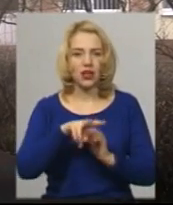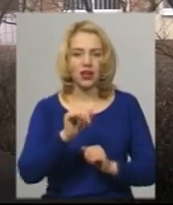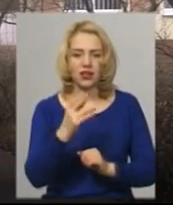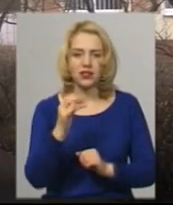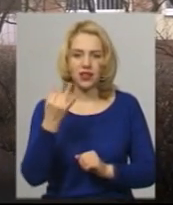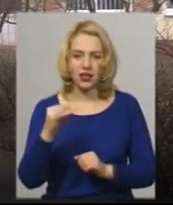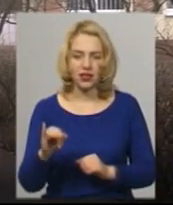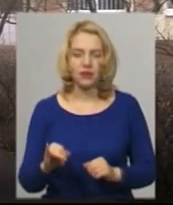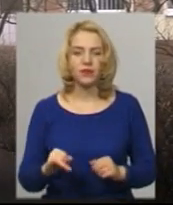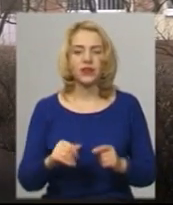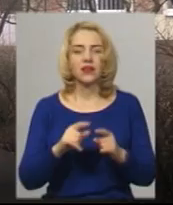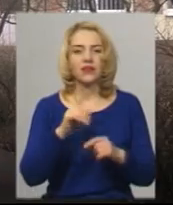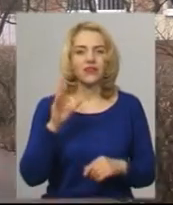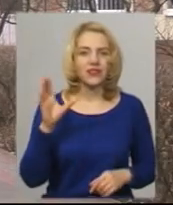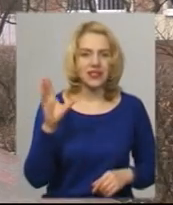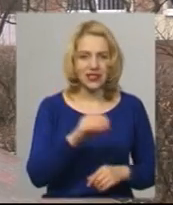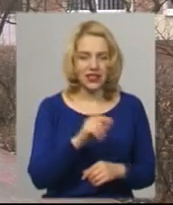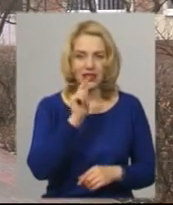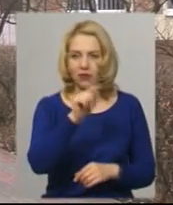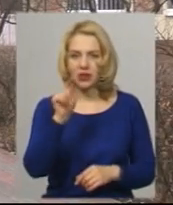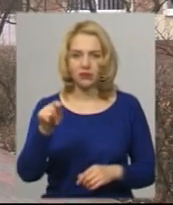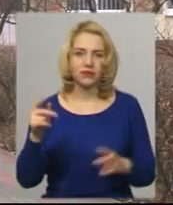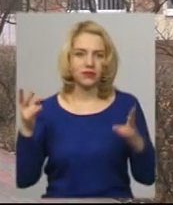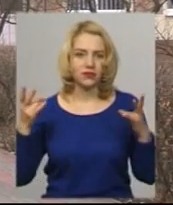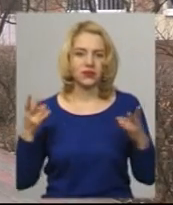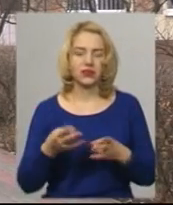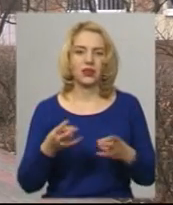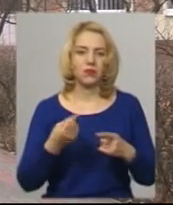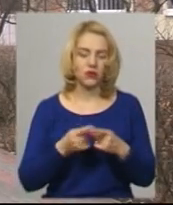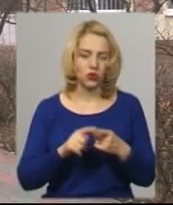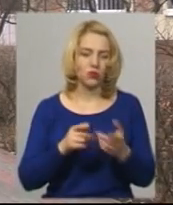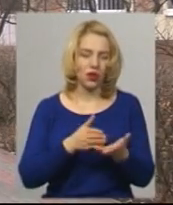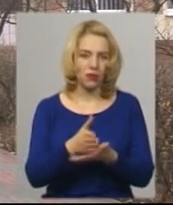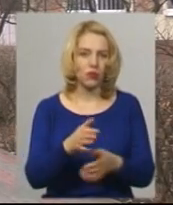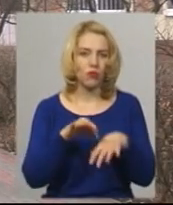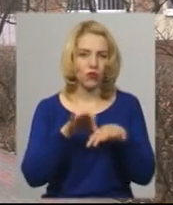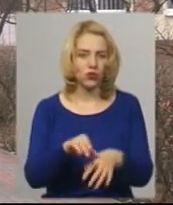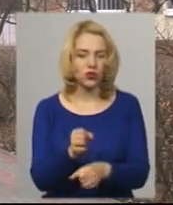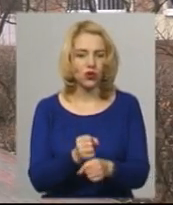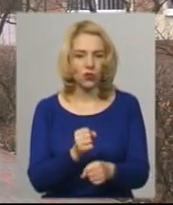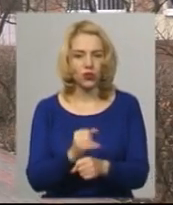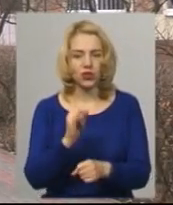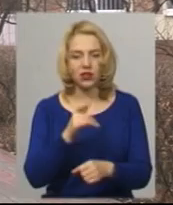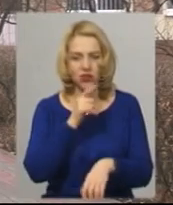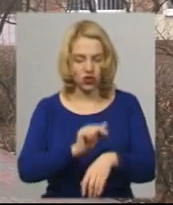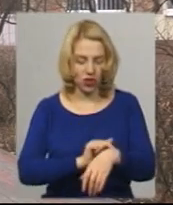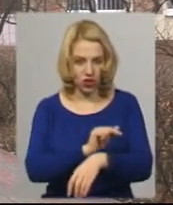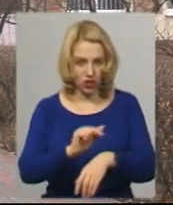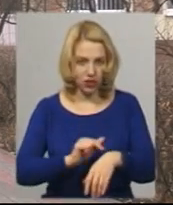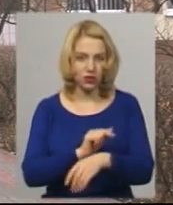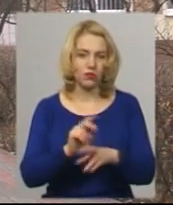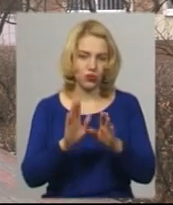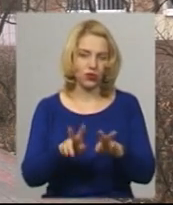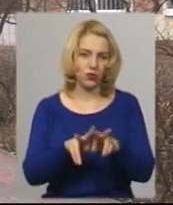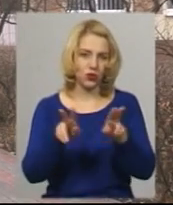назву Славутинка. Тобто і там також в цьому напрямку ведеться робота. Я думаю, що з часом ми будемо подібні